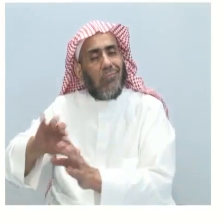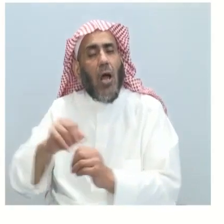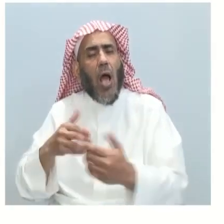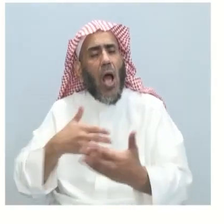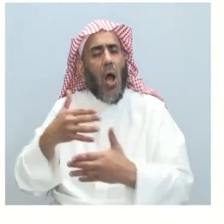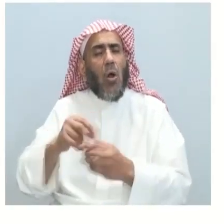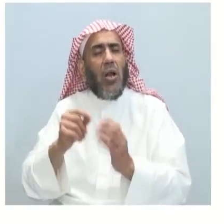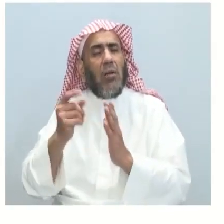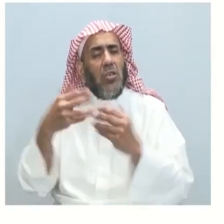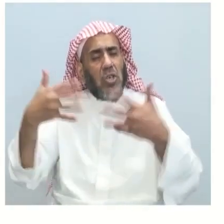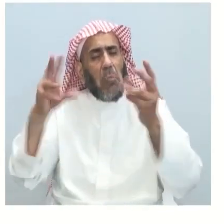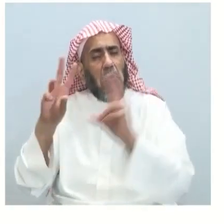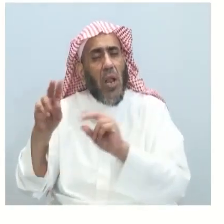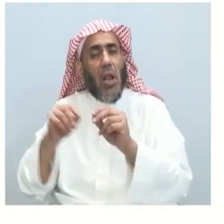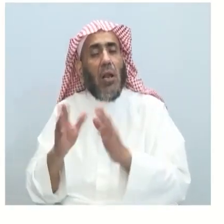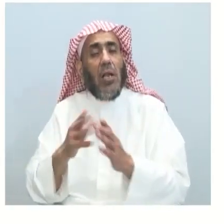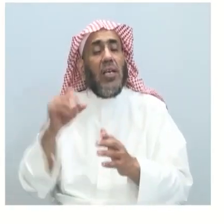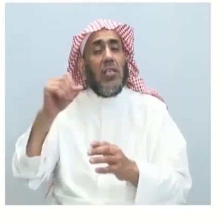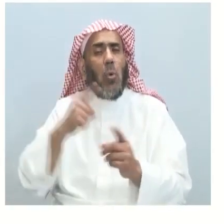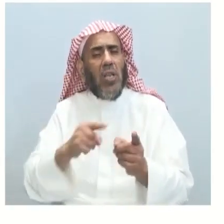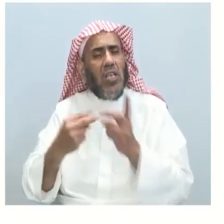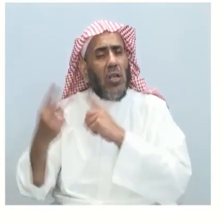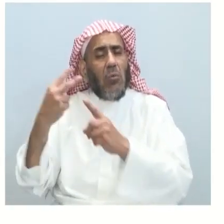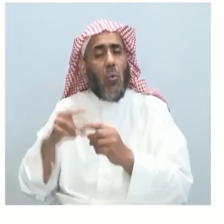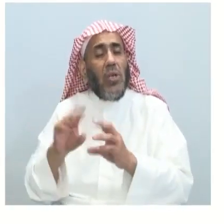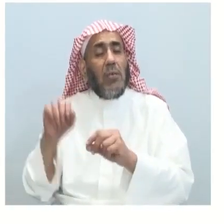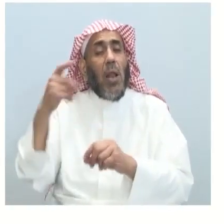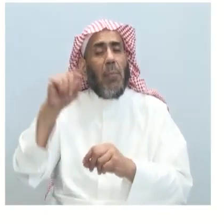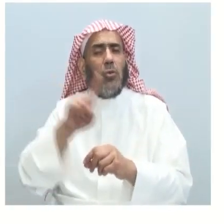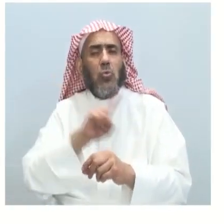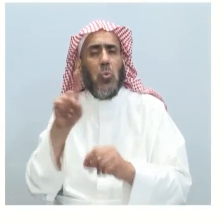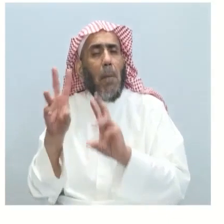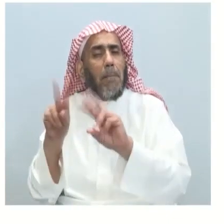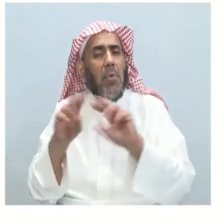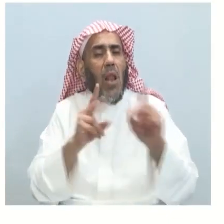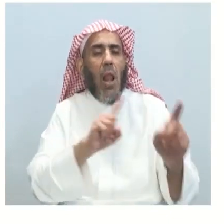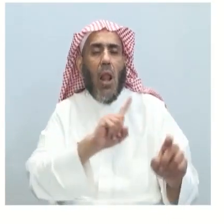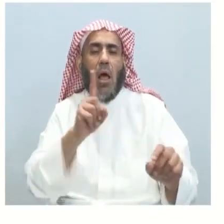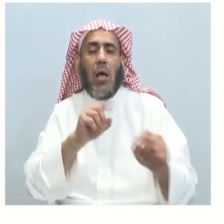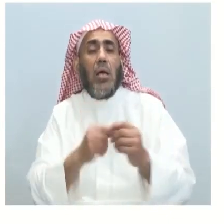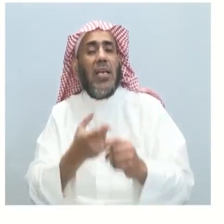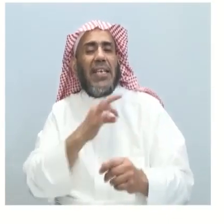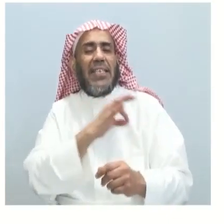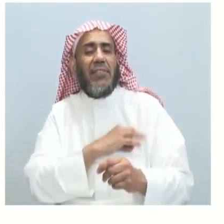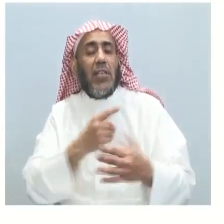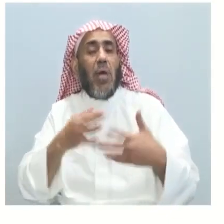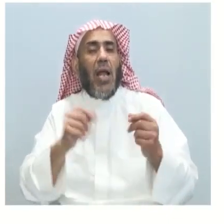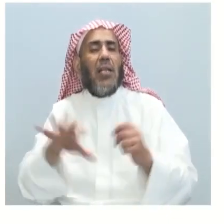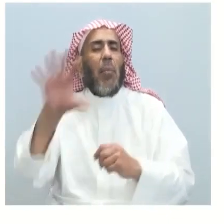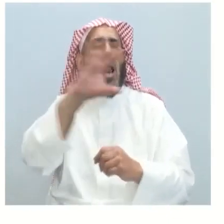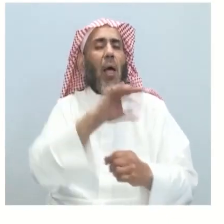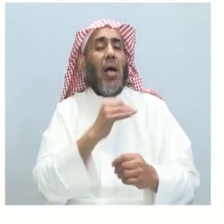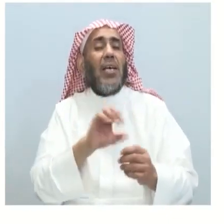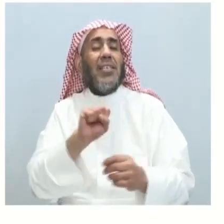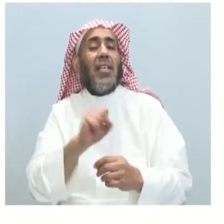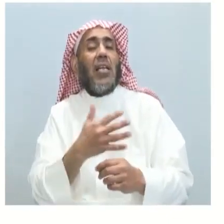حاول النظم على منواله هنا الطلاع الشعر العربي القديم ونسيم العباسي دون محاكاته الاستفاده من الادب الغربي وبخاصه الادب